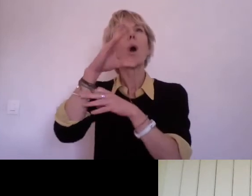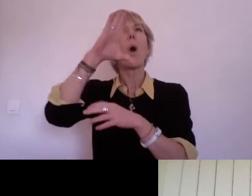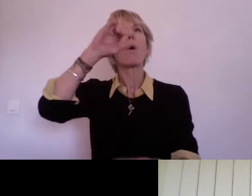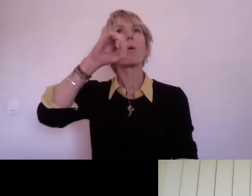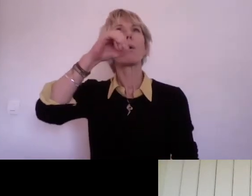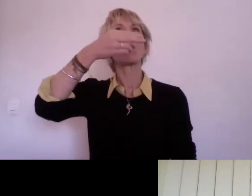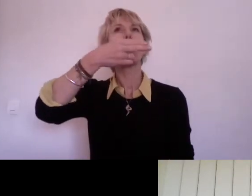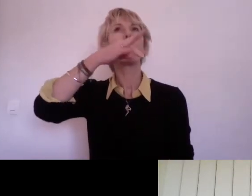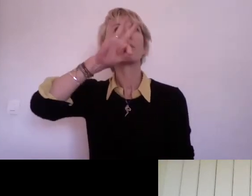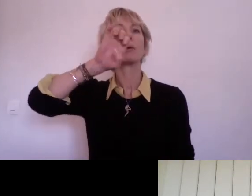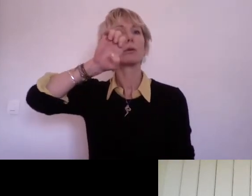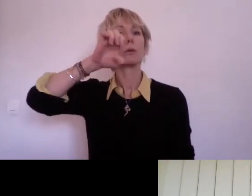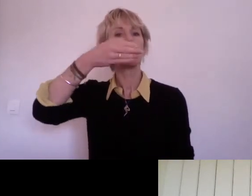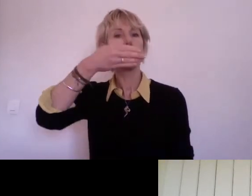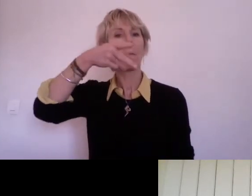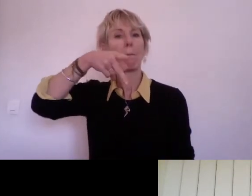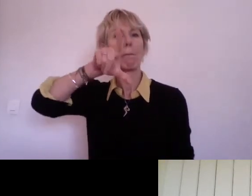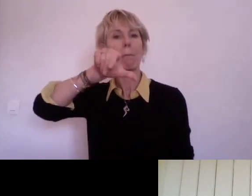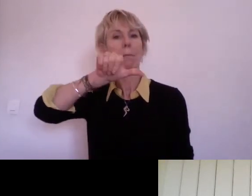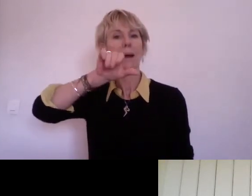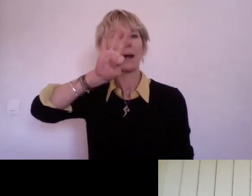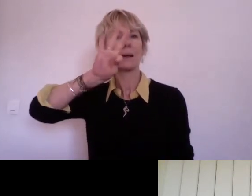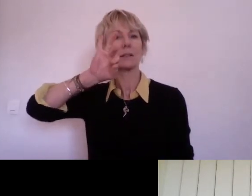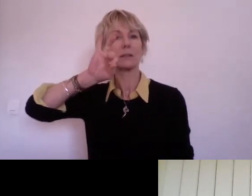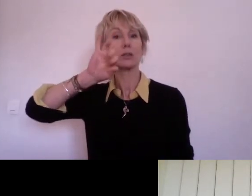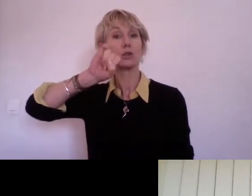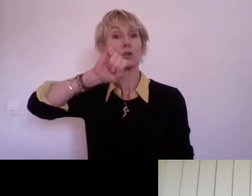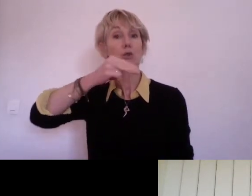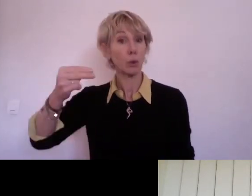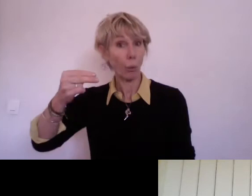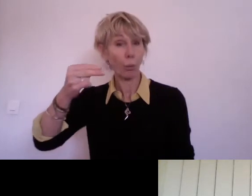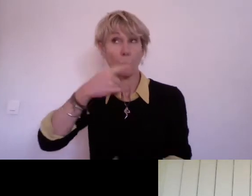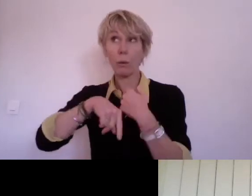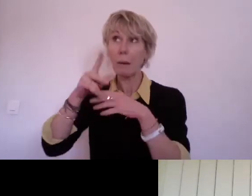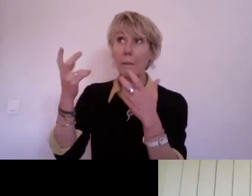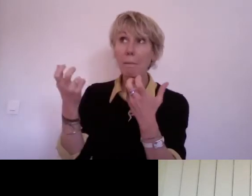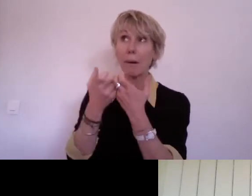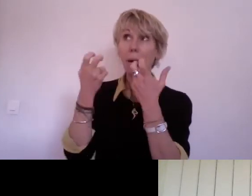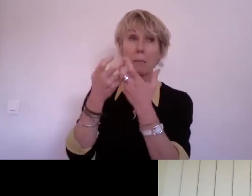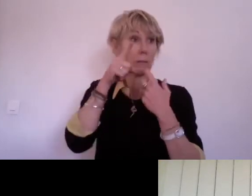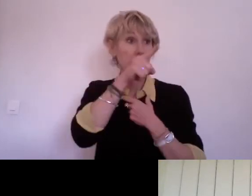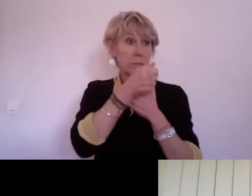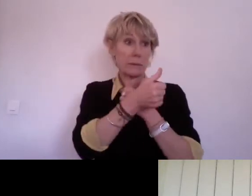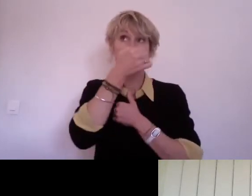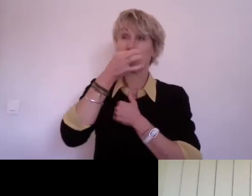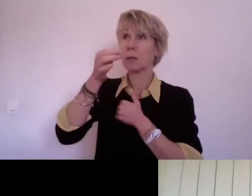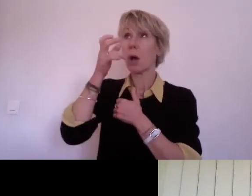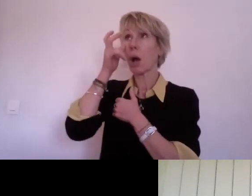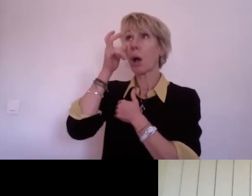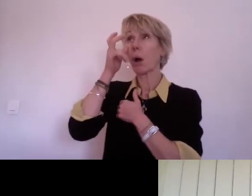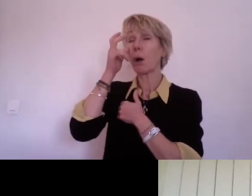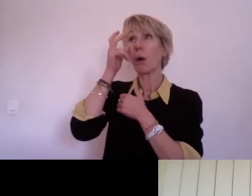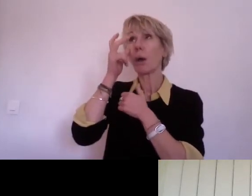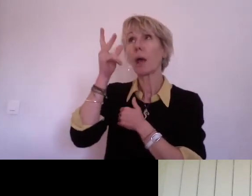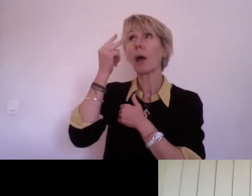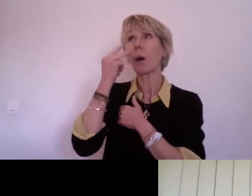la contemplation d'une œuvre des collections du musée d'art moderne par le lâcher prise et la relaxation.